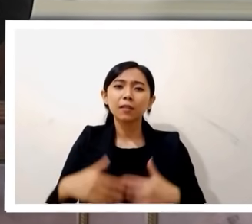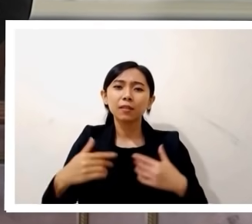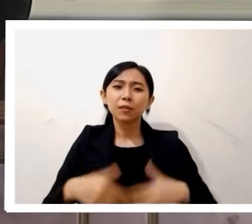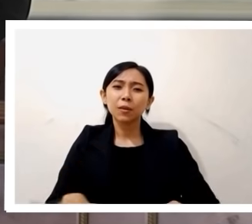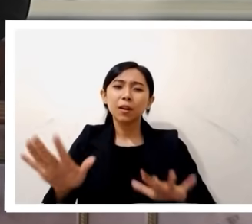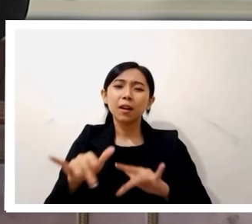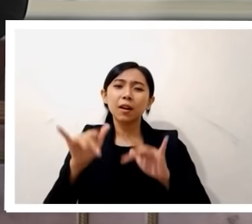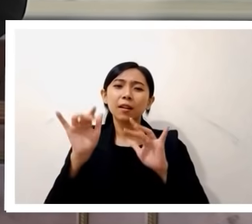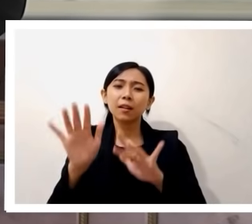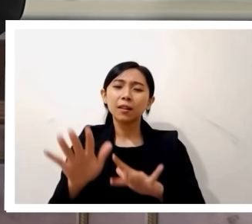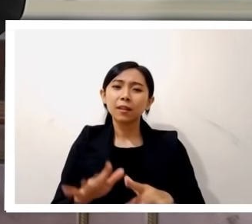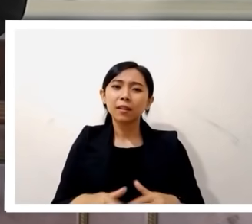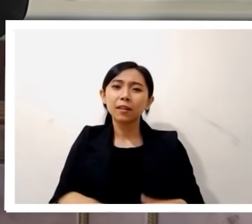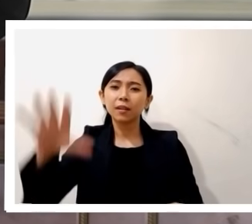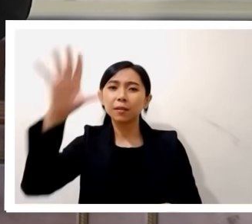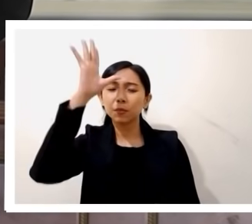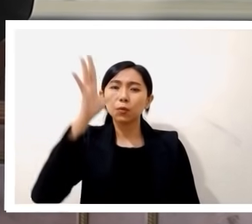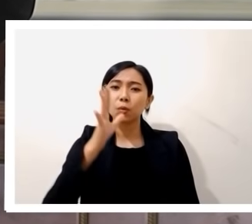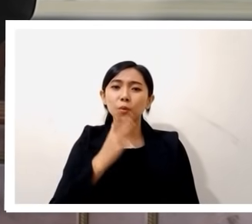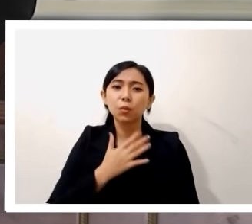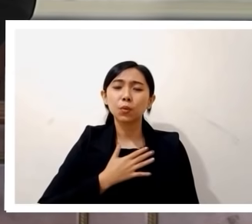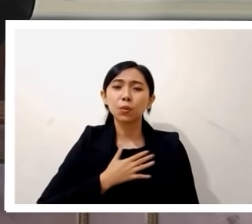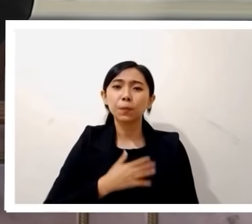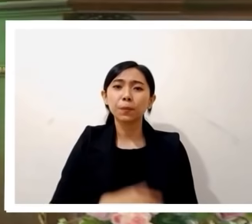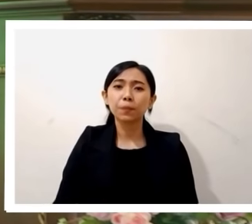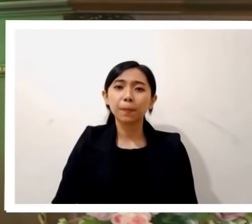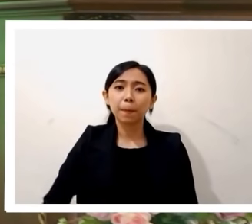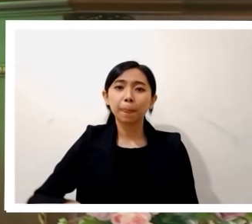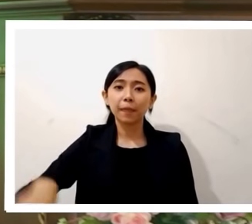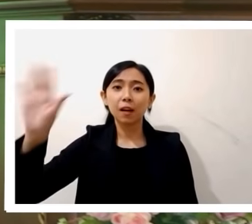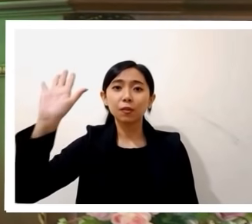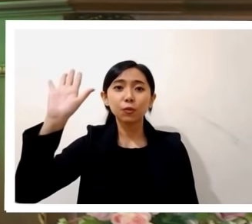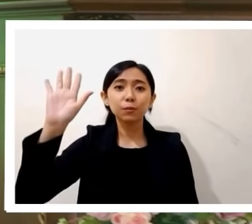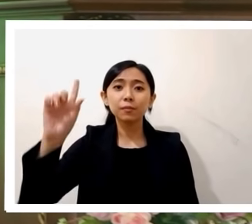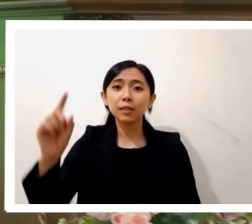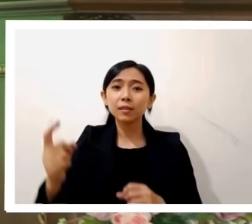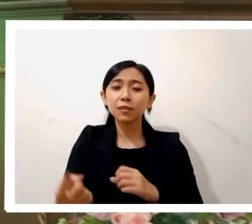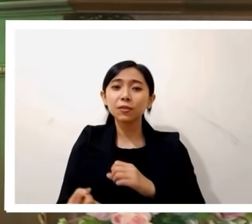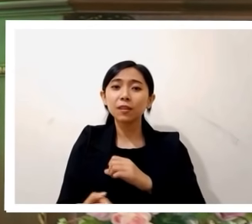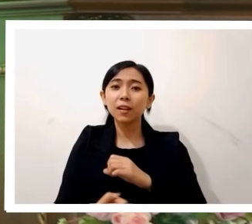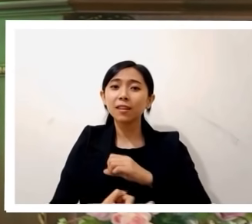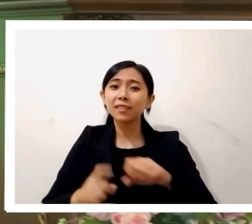mengharukanku ayah ibuku, kau sumber